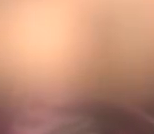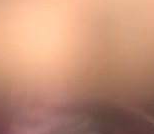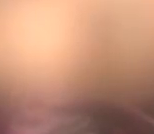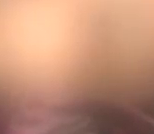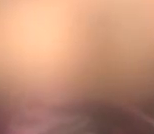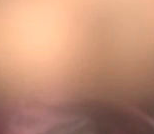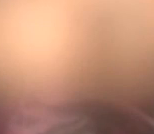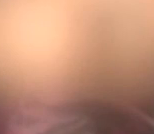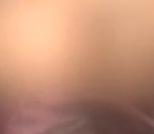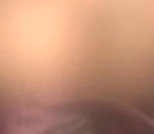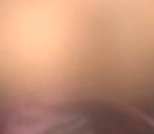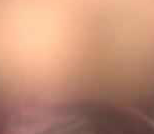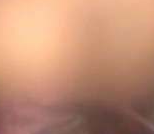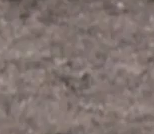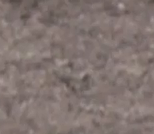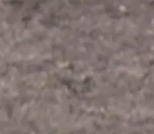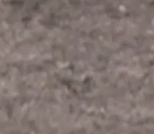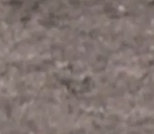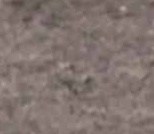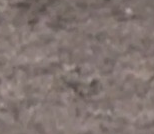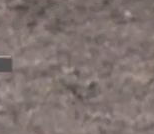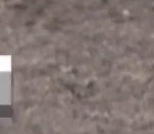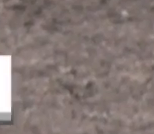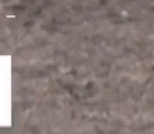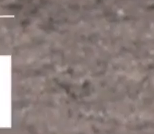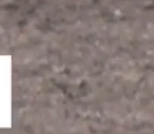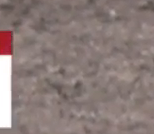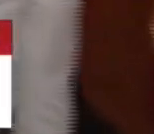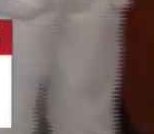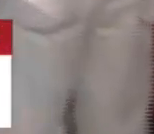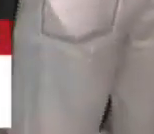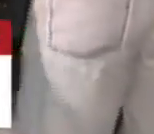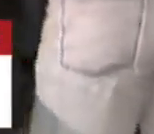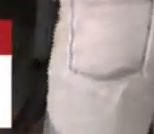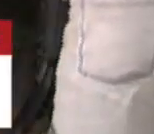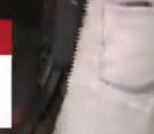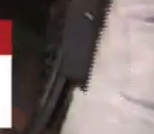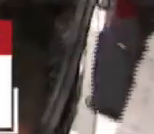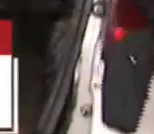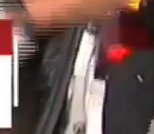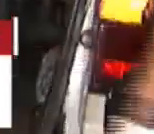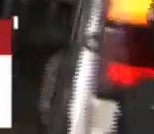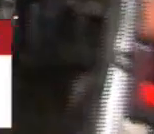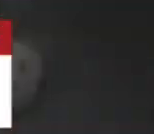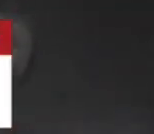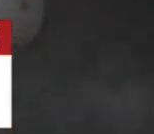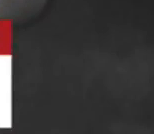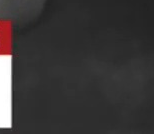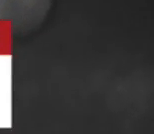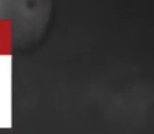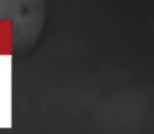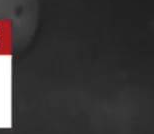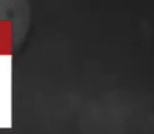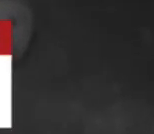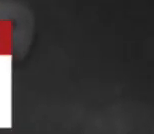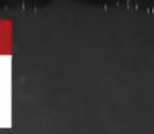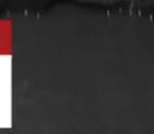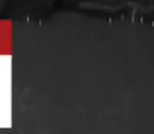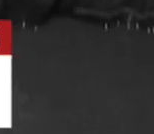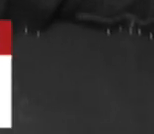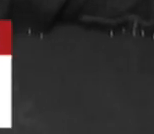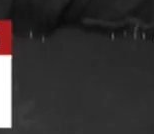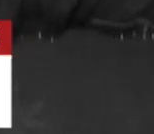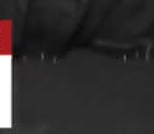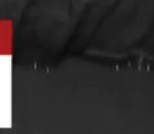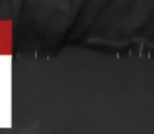ay hindi nabibigyan ng due process. No? Parang for some reason tinanggap ng ating pamahalaan